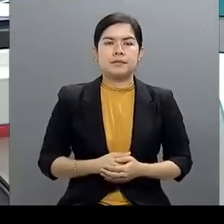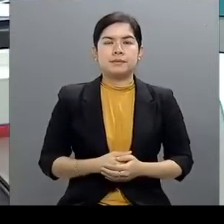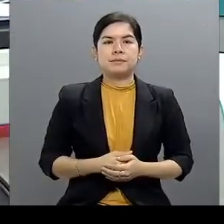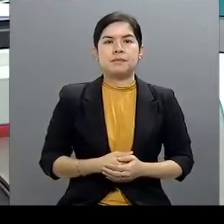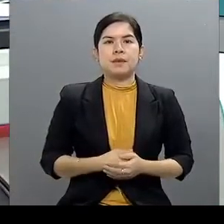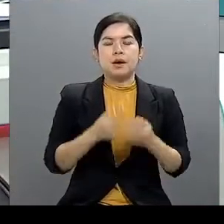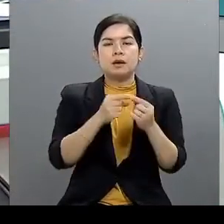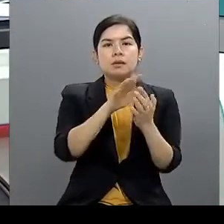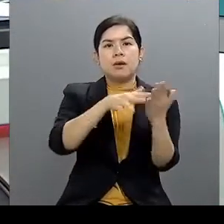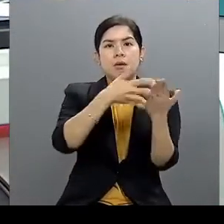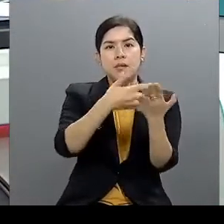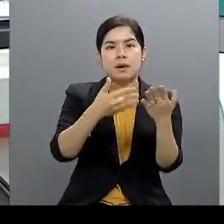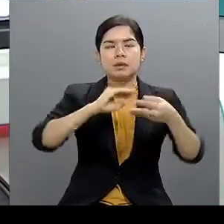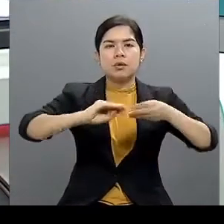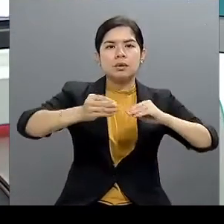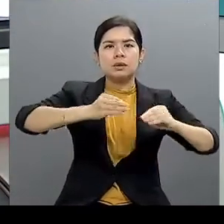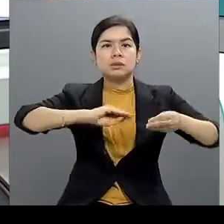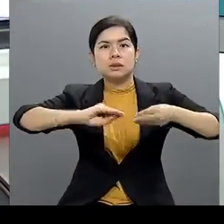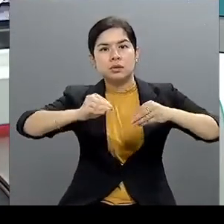มีมาตรการผ่อนคลายในระยะที่ 3